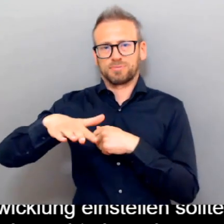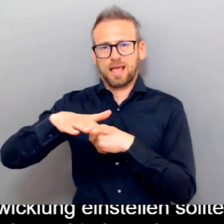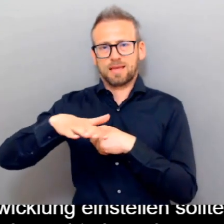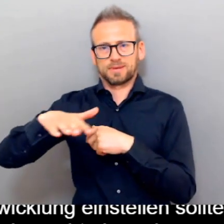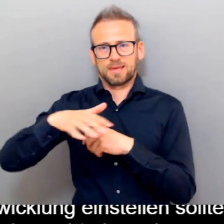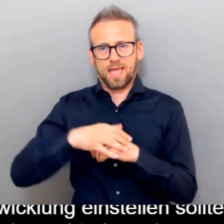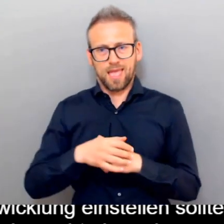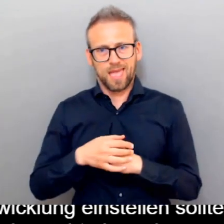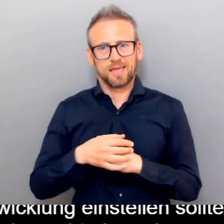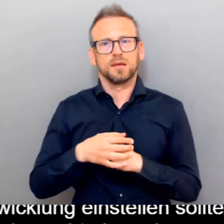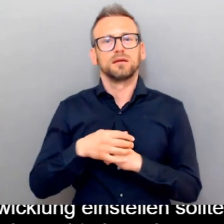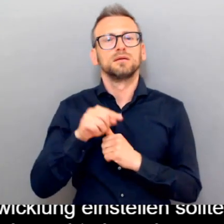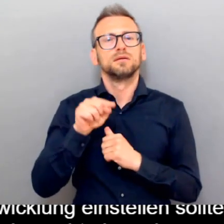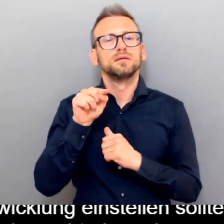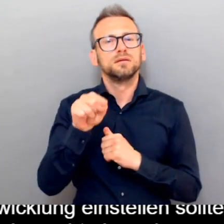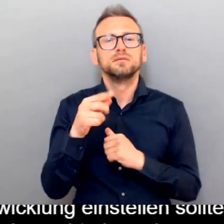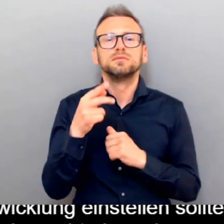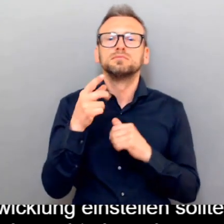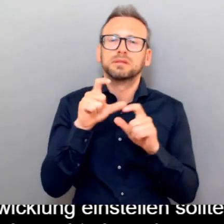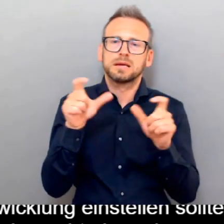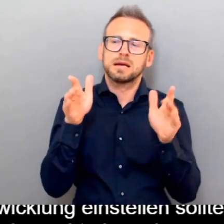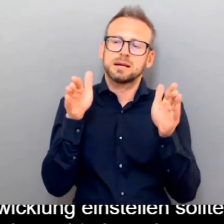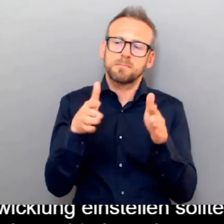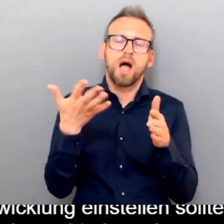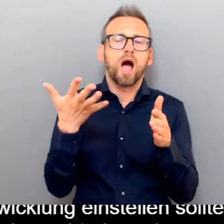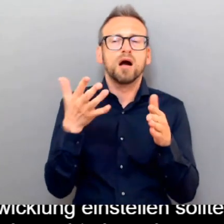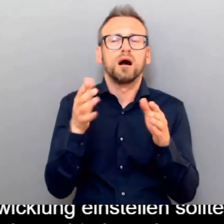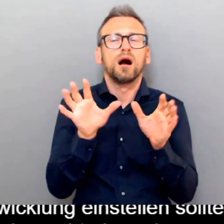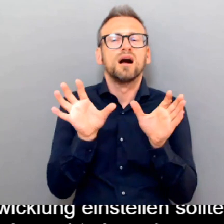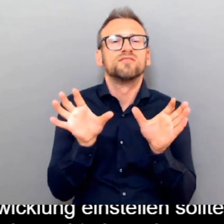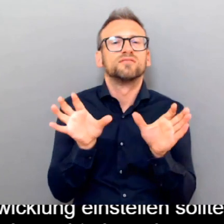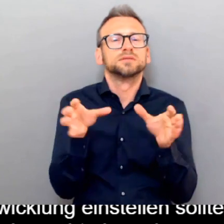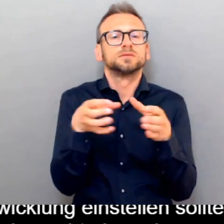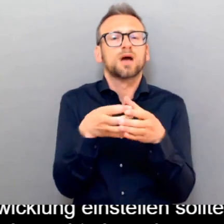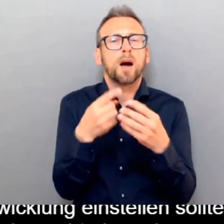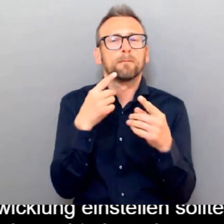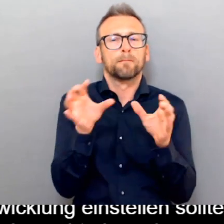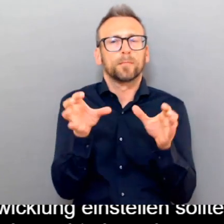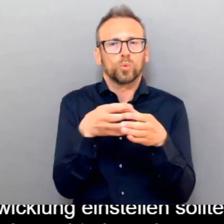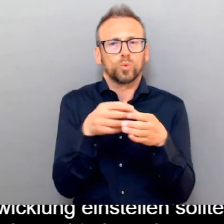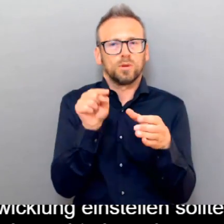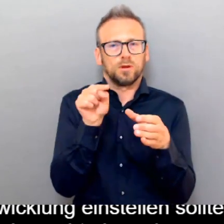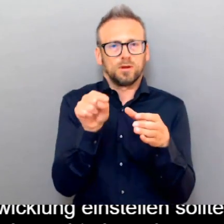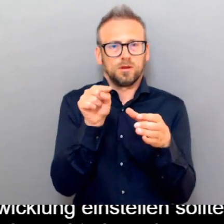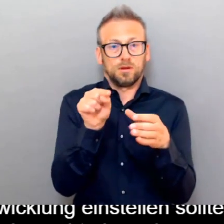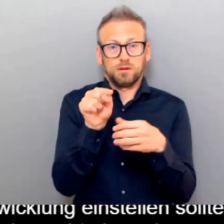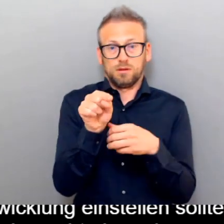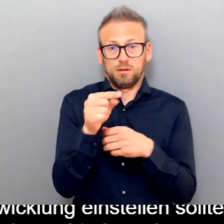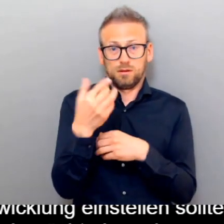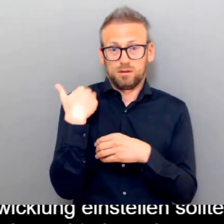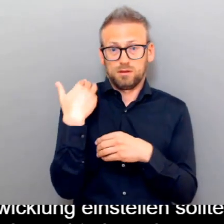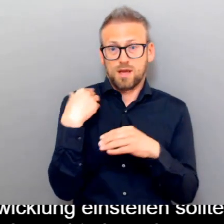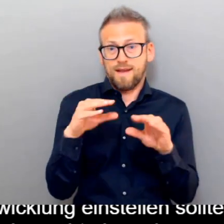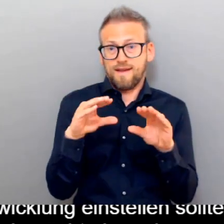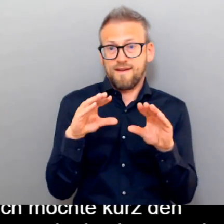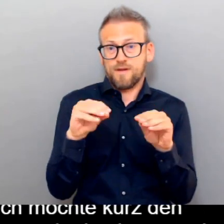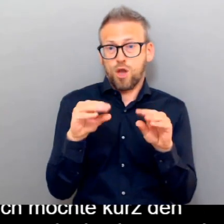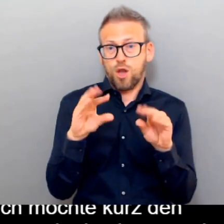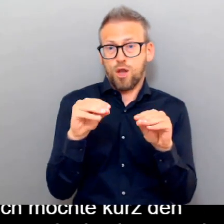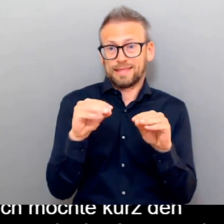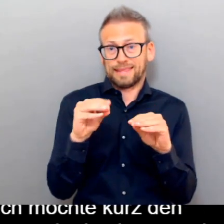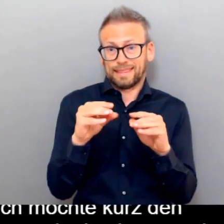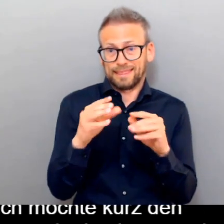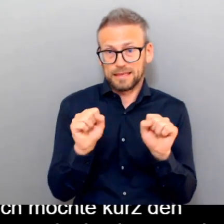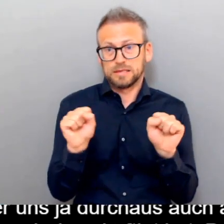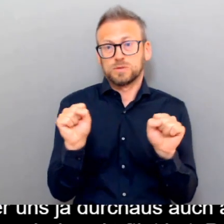seit einiger Zeit eine klare Regelung für die Versammlungen getroffen, sodass Versammlungen, Demonstrationen stattfinden können. Wir haben